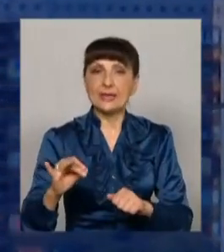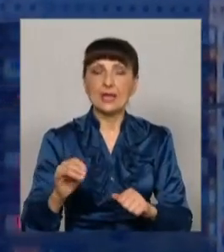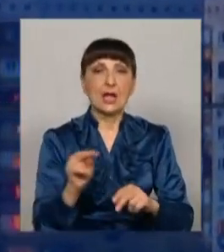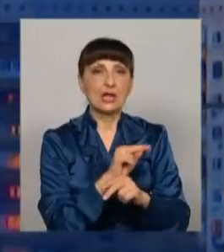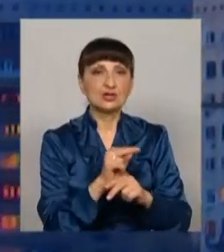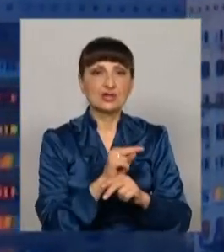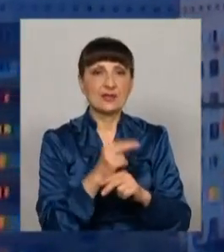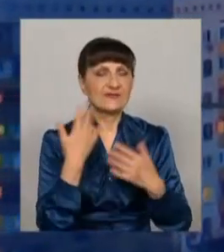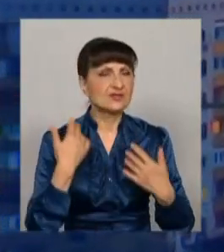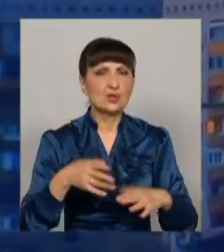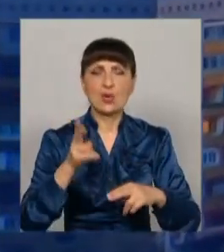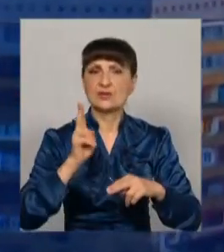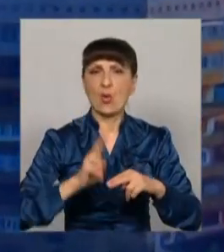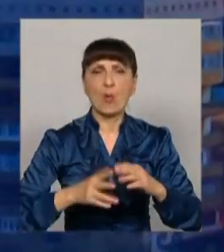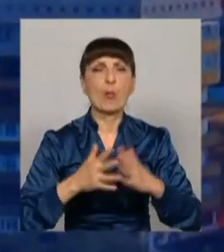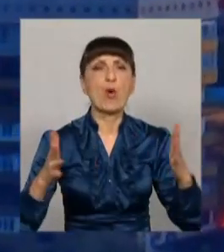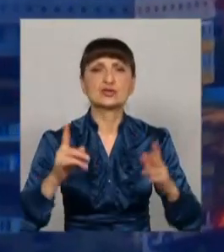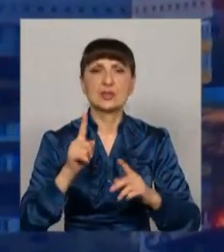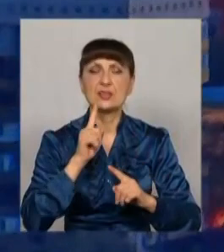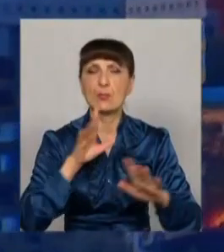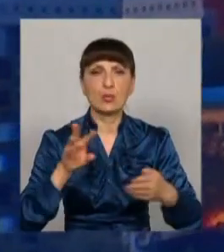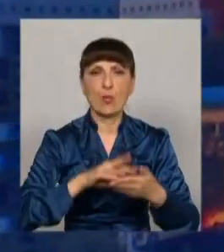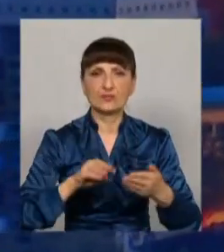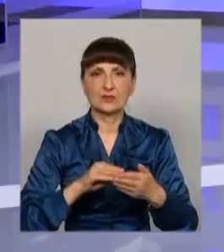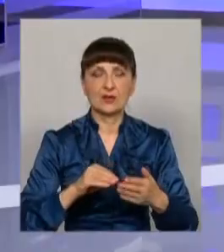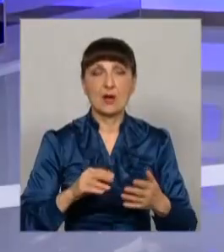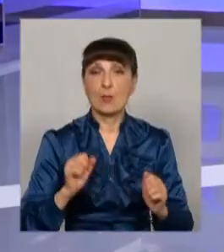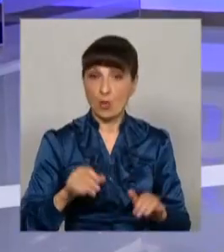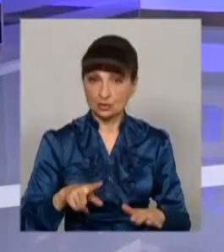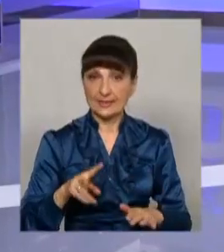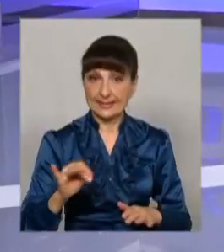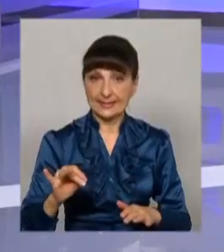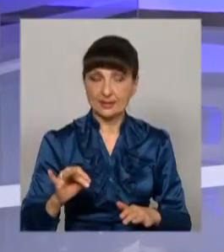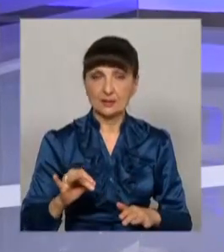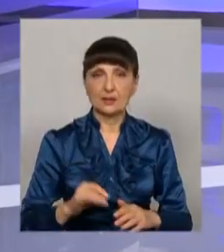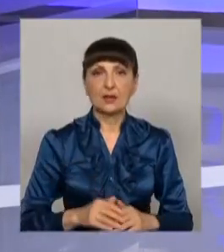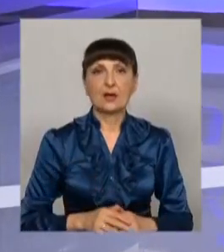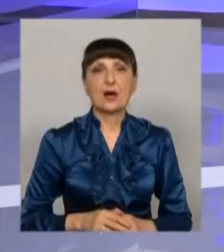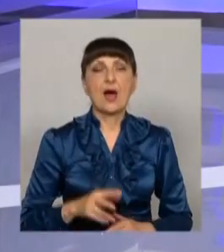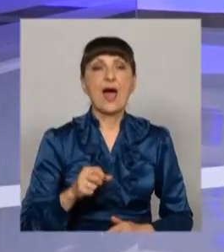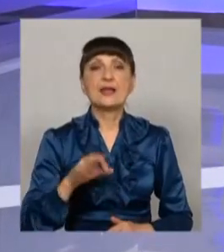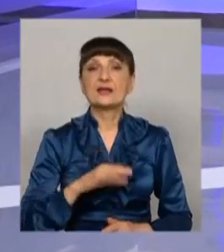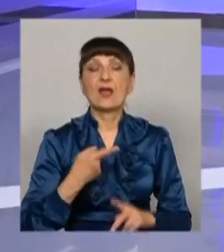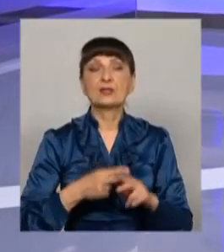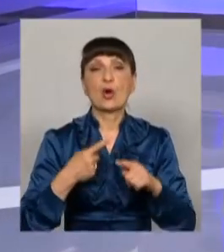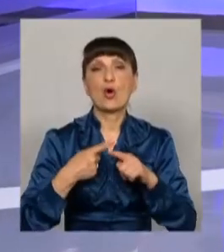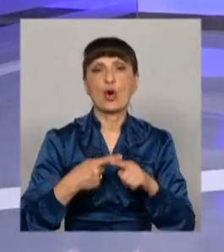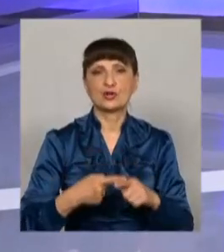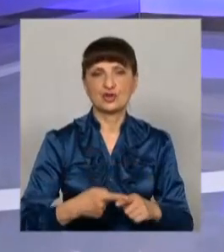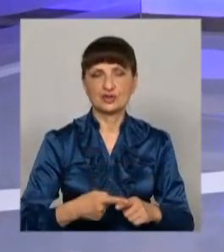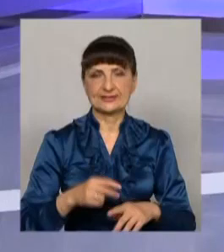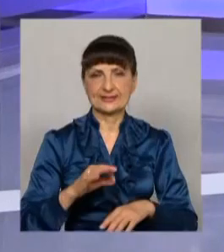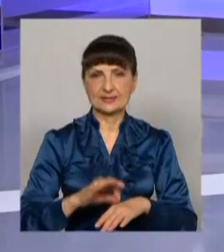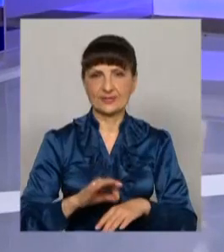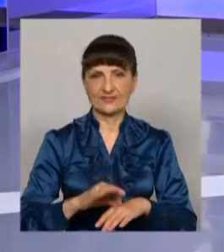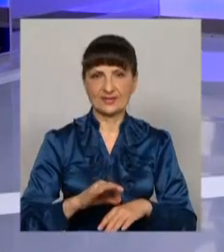излечиться от аллергии, да, и возможно ли это? Ну, как вам сказать, аллергия — это хроническое, аллергические заболевания —